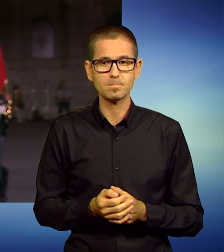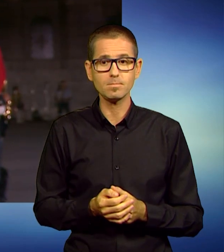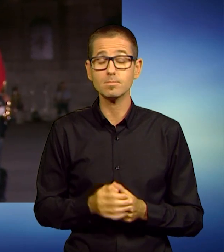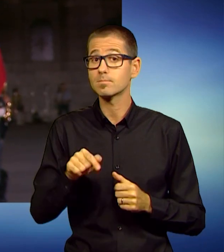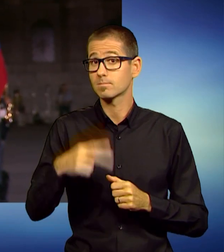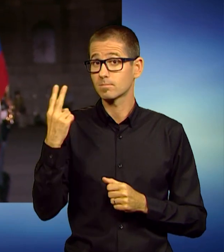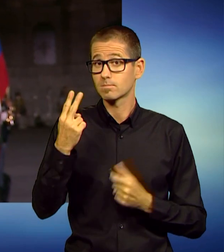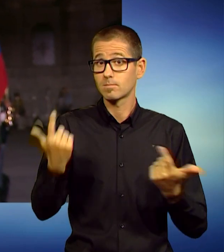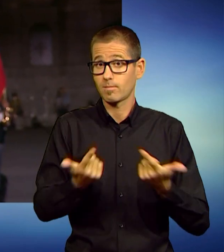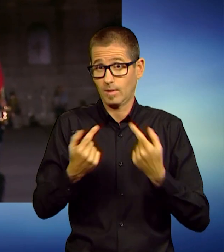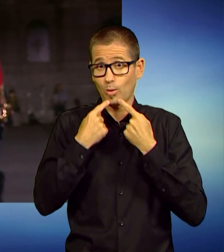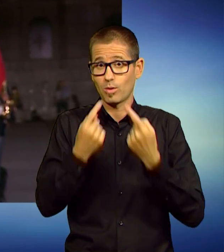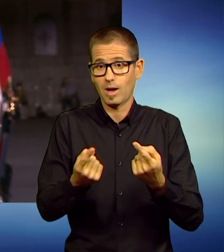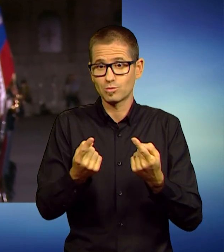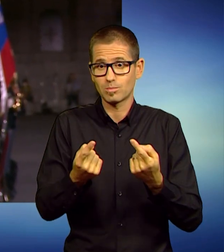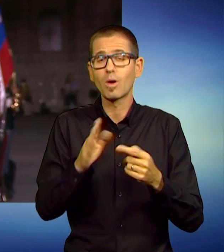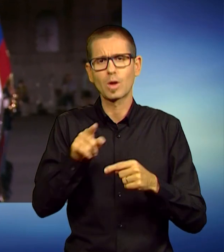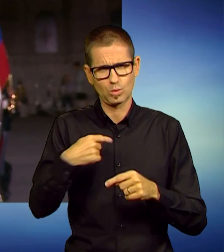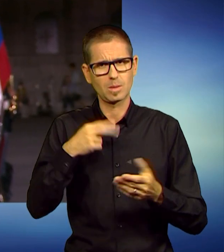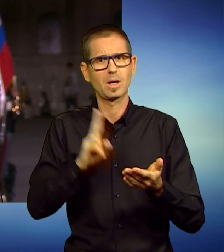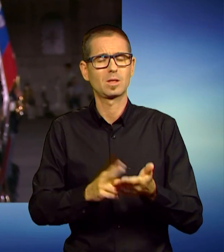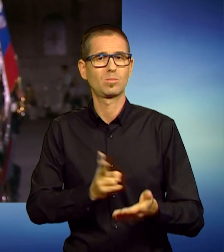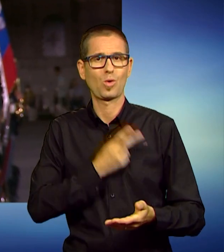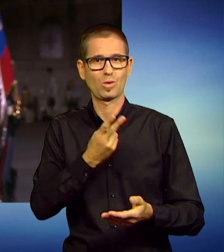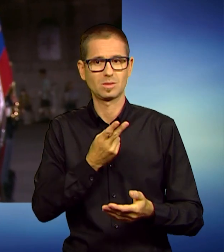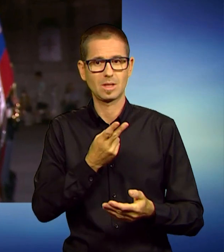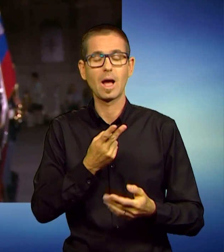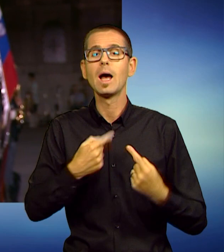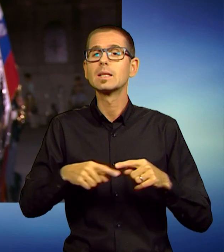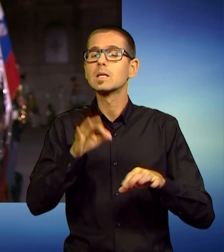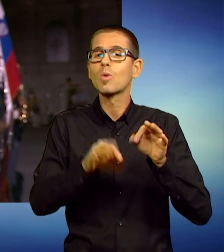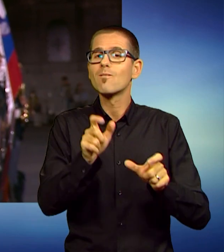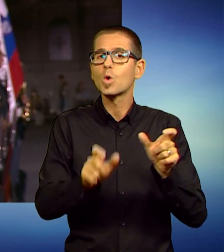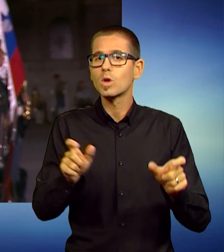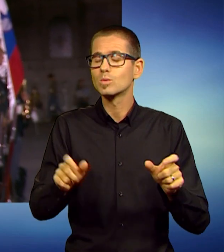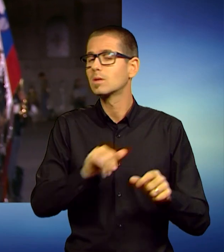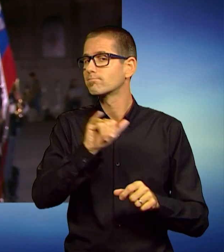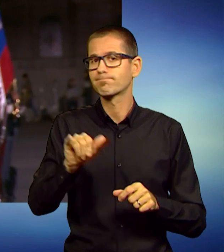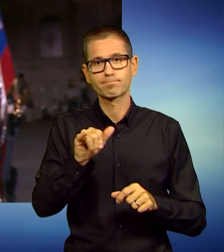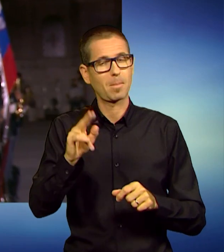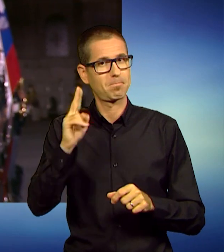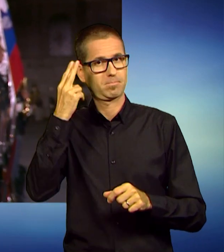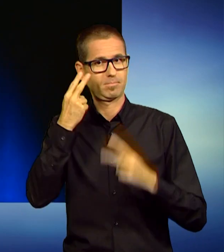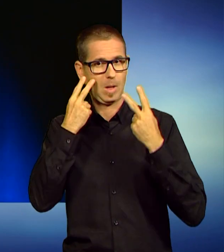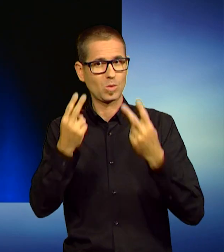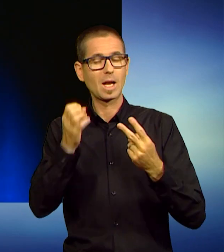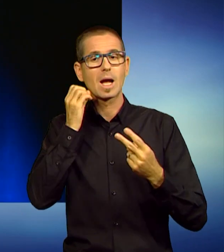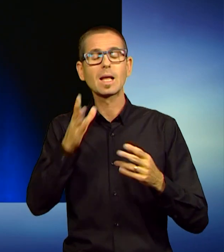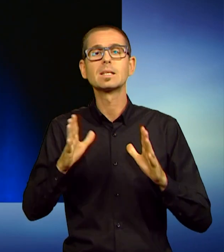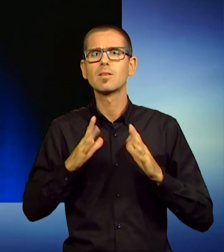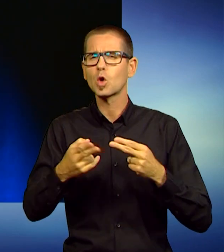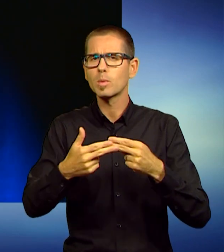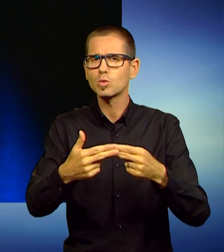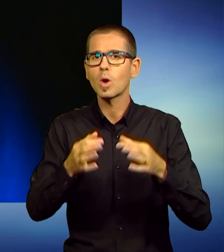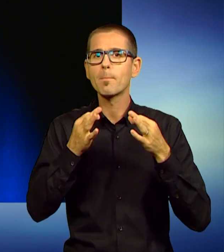Vsaj v Sloveniji lahko rečemo, in na to sem res ponosna, da smo volivke in volivci vselej prepoznali, kdaj se nevarno